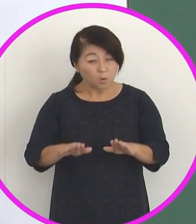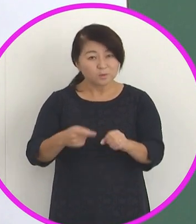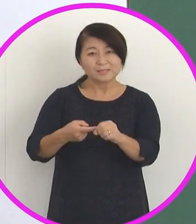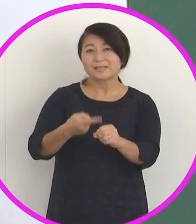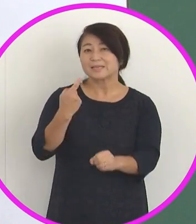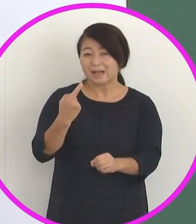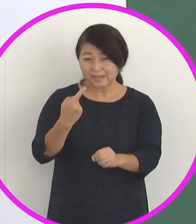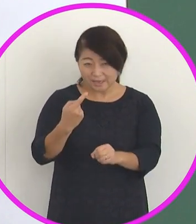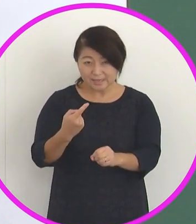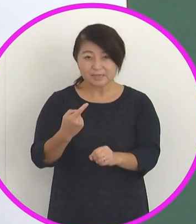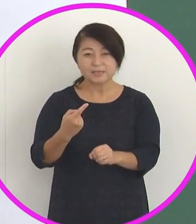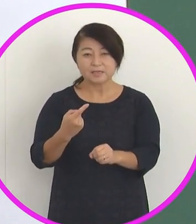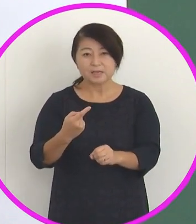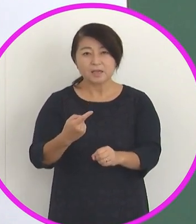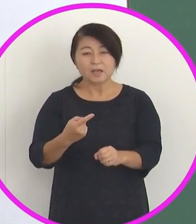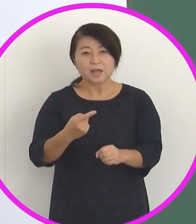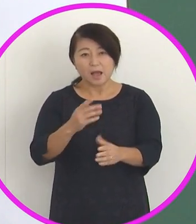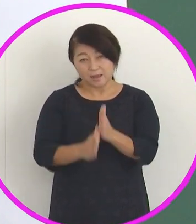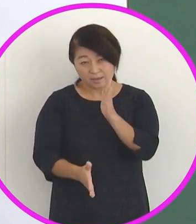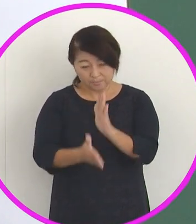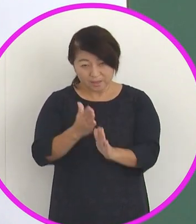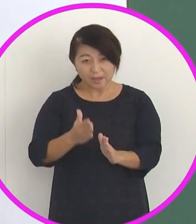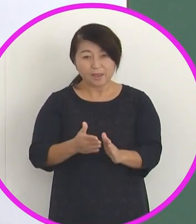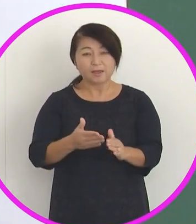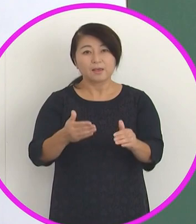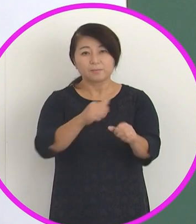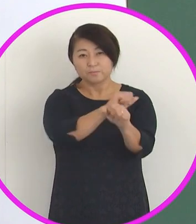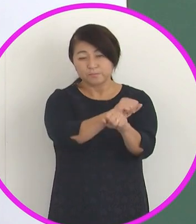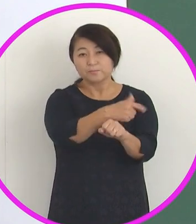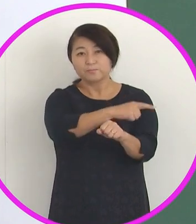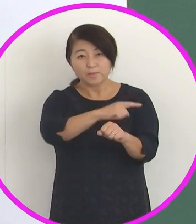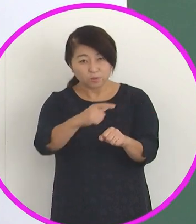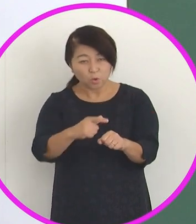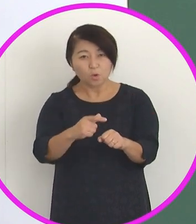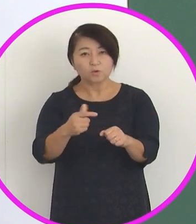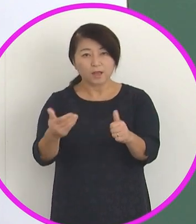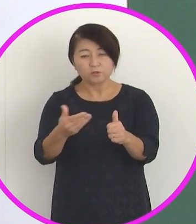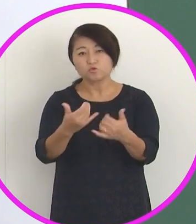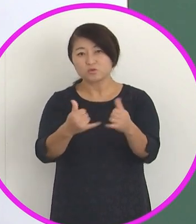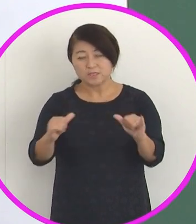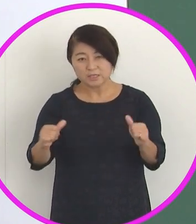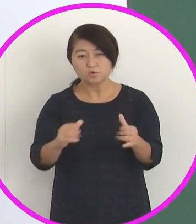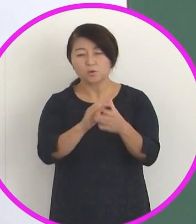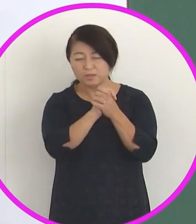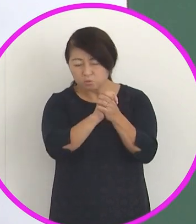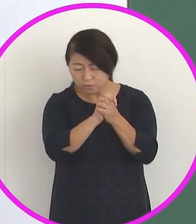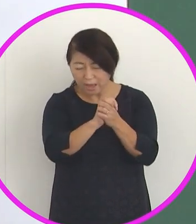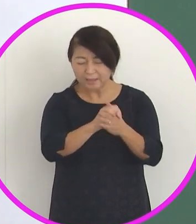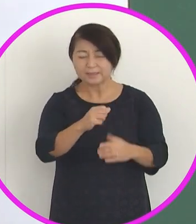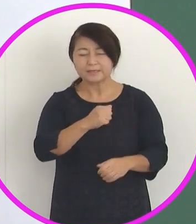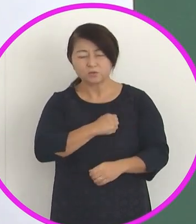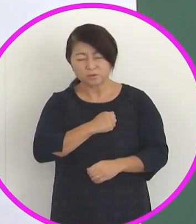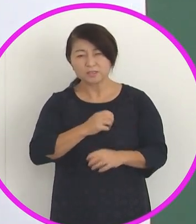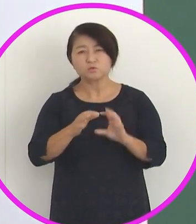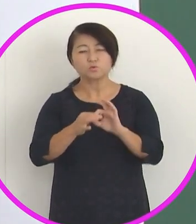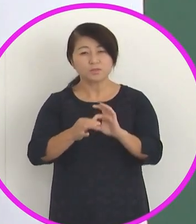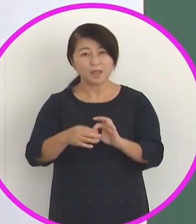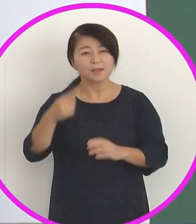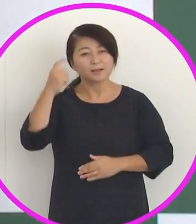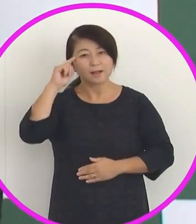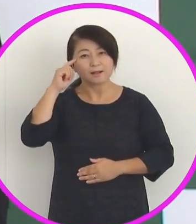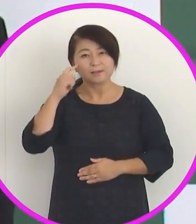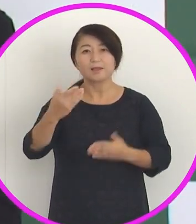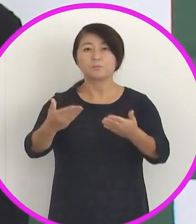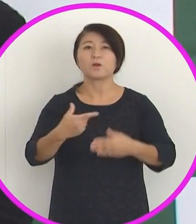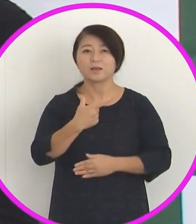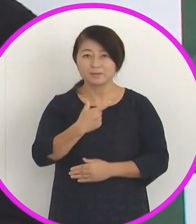飼い主の絆や命に責任を持ち適切に飼う修正仕様について考えていただければと思います。 ペ